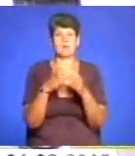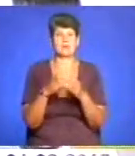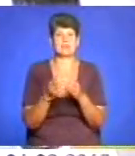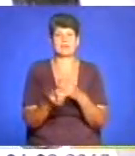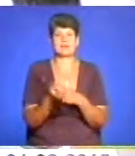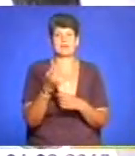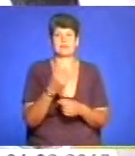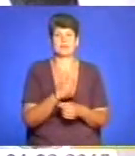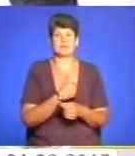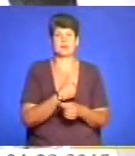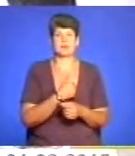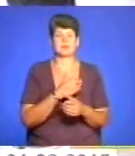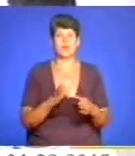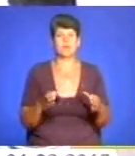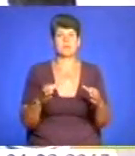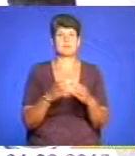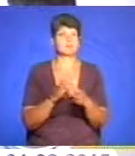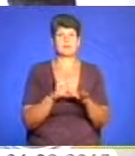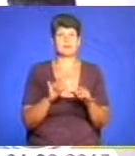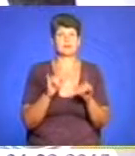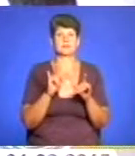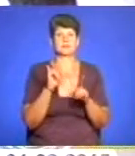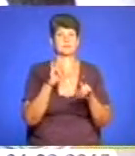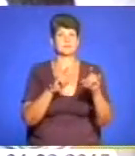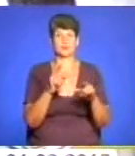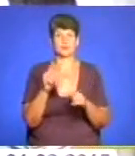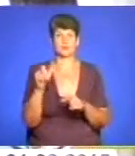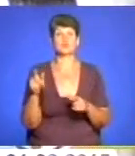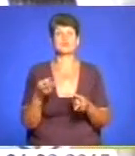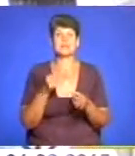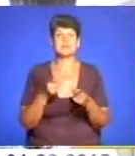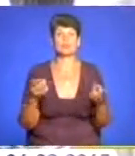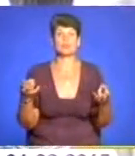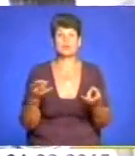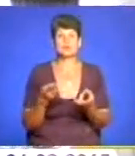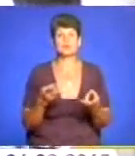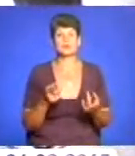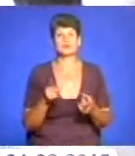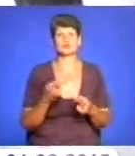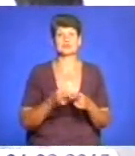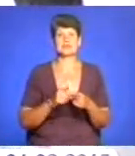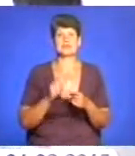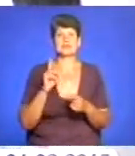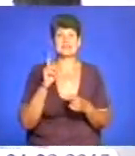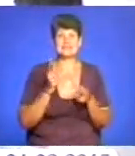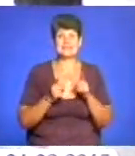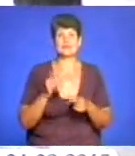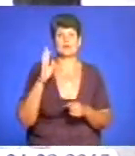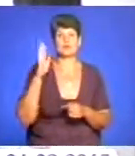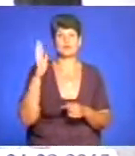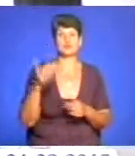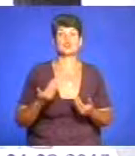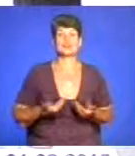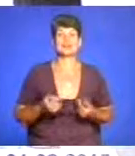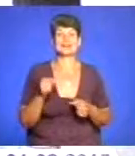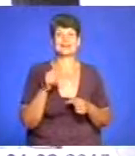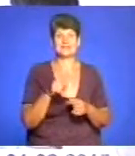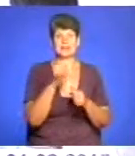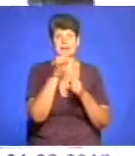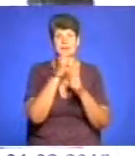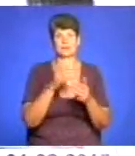бажання об'єднуватися. От не переконали ми людей, що це дійсно потрібно і що це дійсно перспектива. Що так жити, як ми жили раніше,